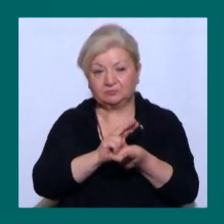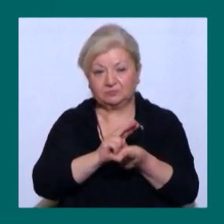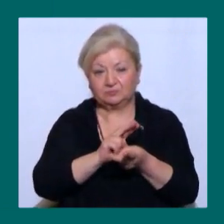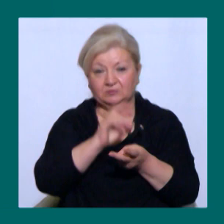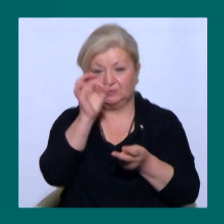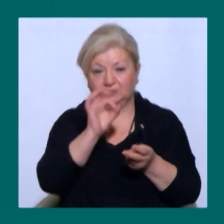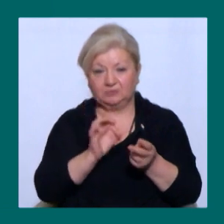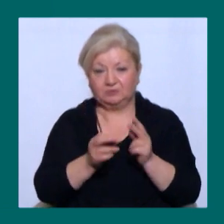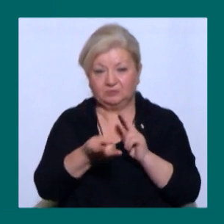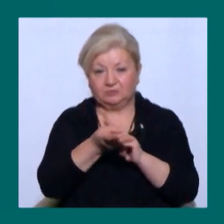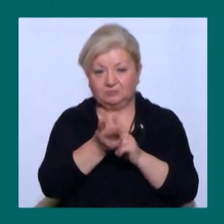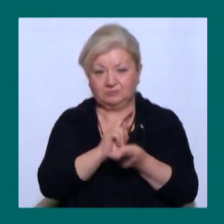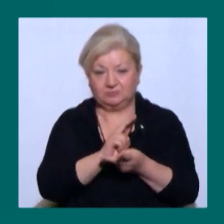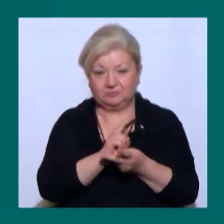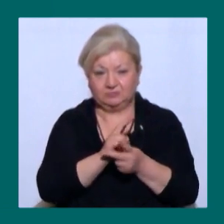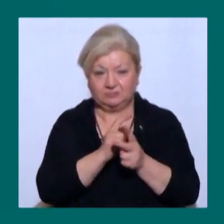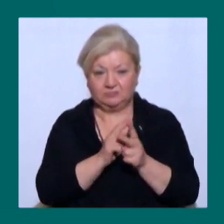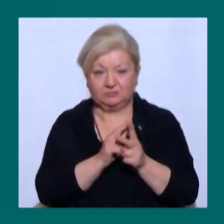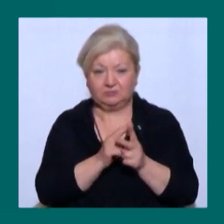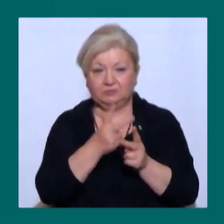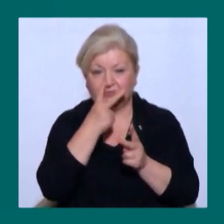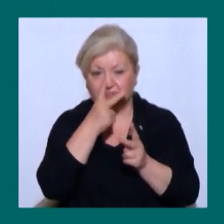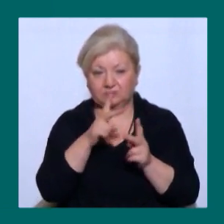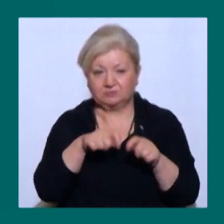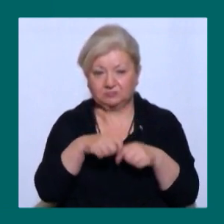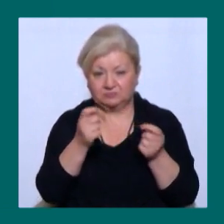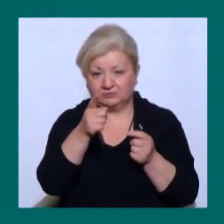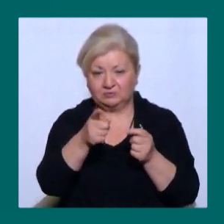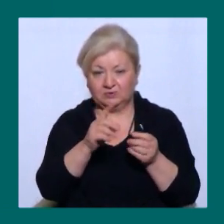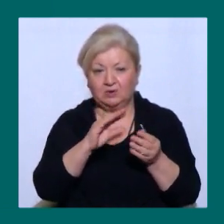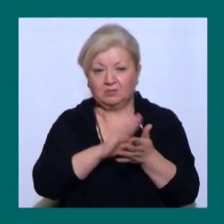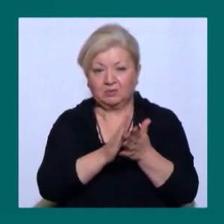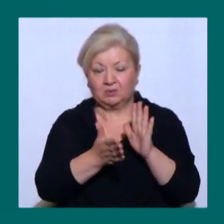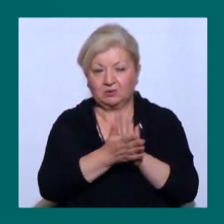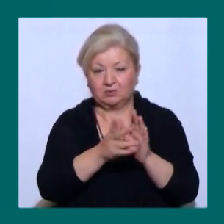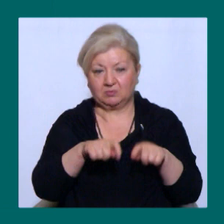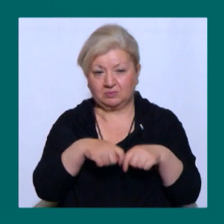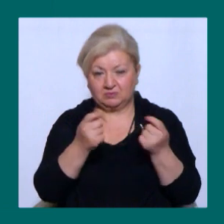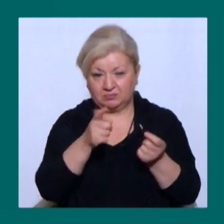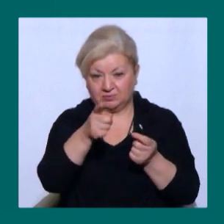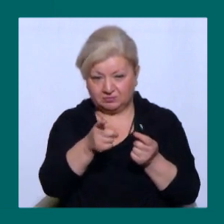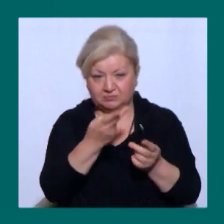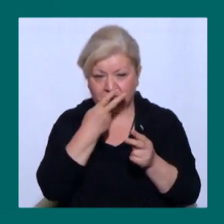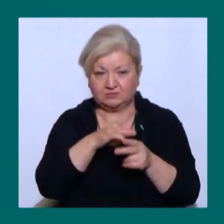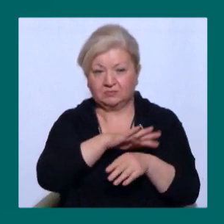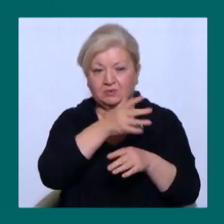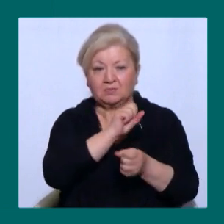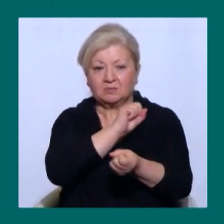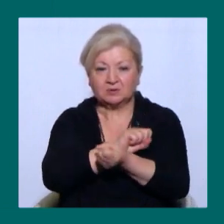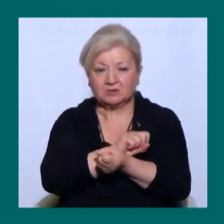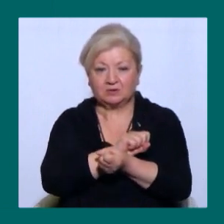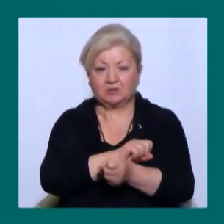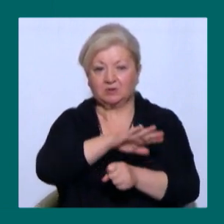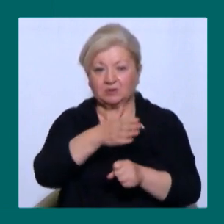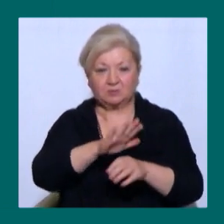დაირღვა პირობა, მდგარი ტალღა არ გვაქვს. როგორც მოგახსენეთ, უნდა იყოს ერთმანეთის საპირისპიროდ მოძრავი